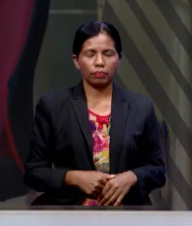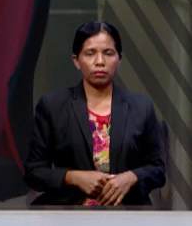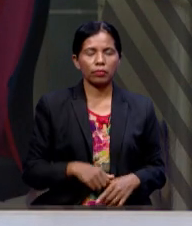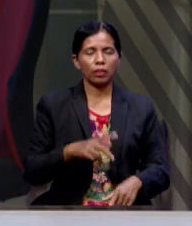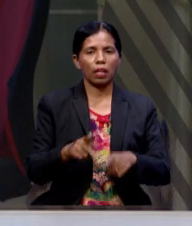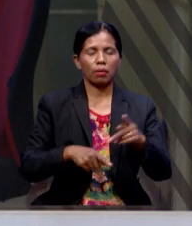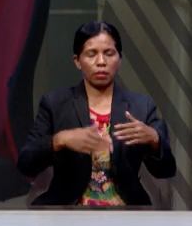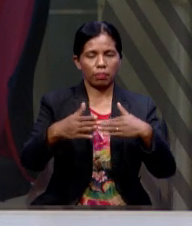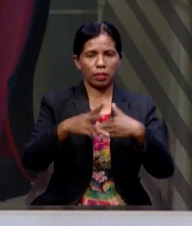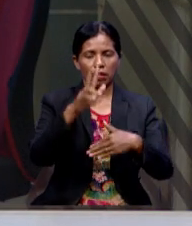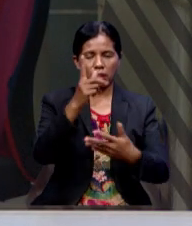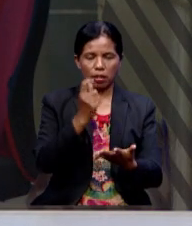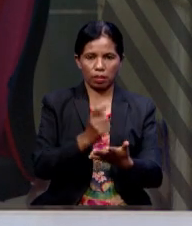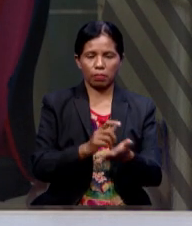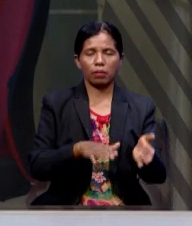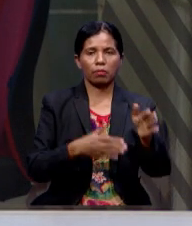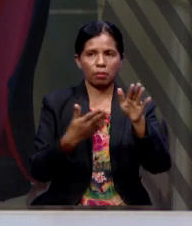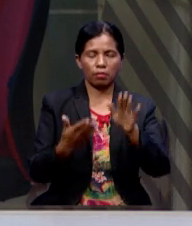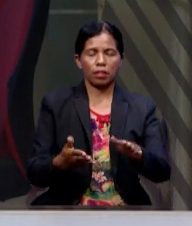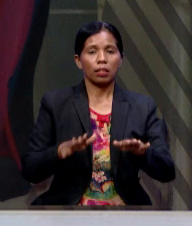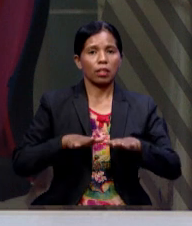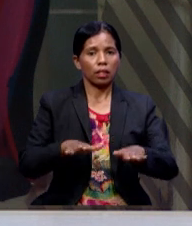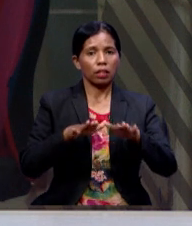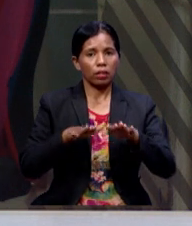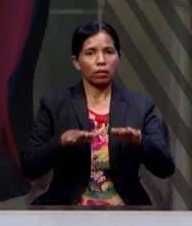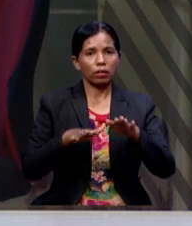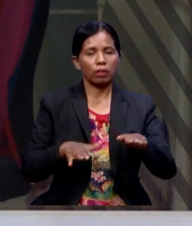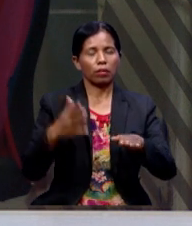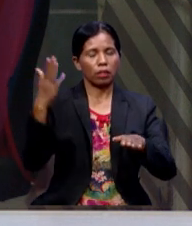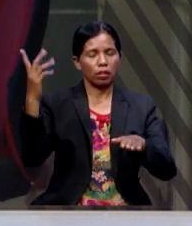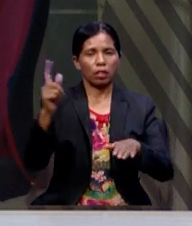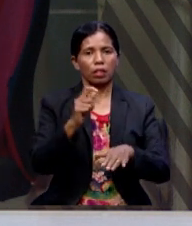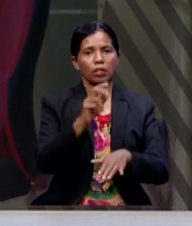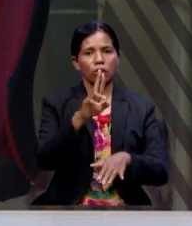tema besik rihun tolu mate hafo yang akontese rainak doko iha Turkiya.